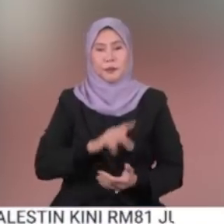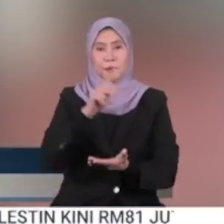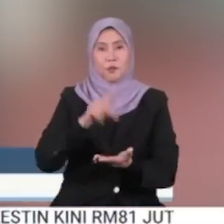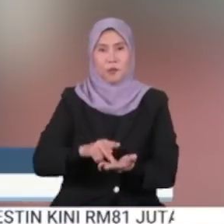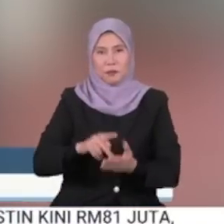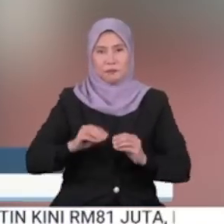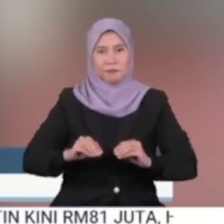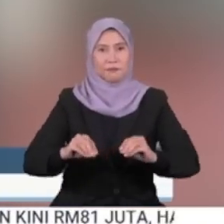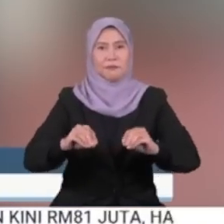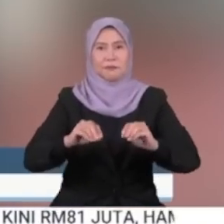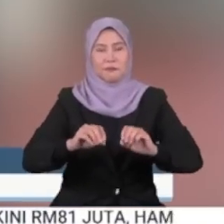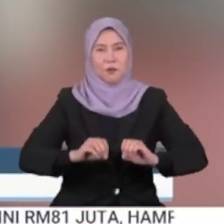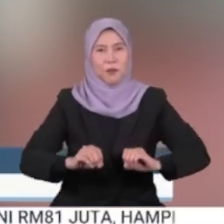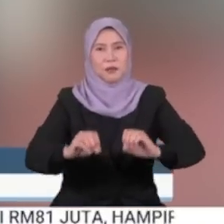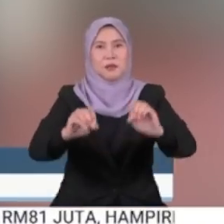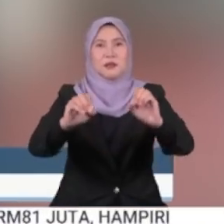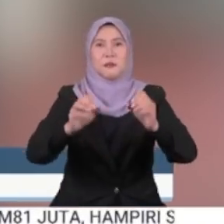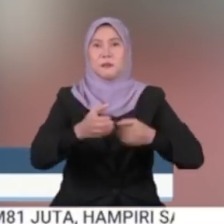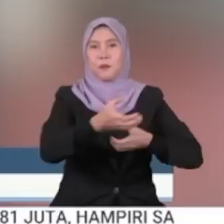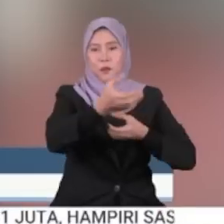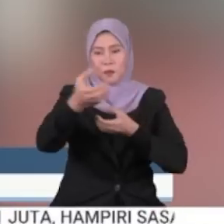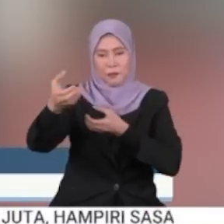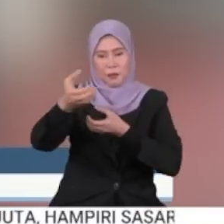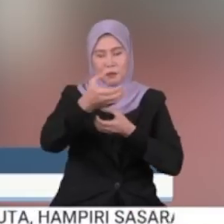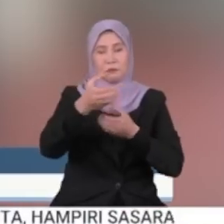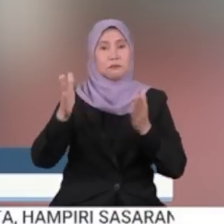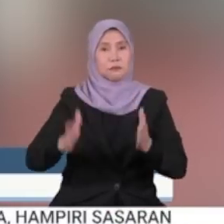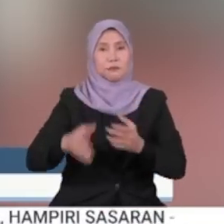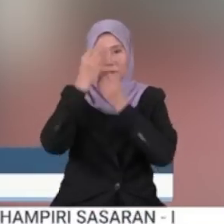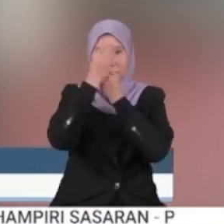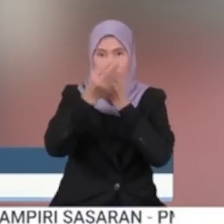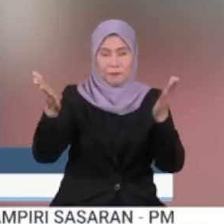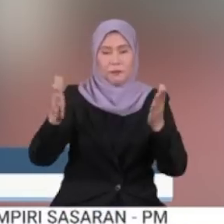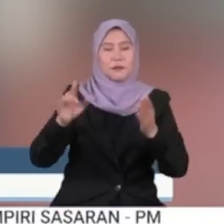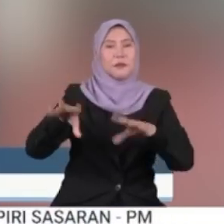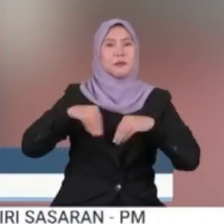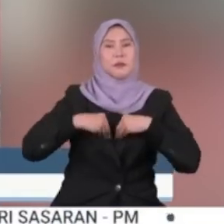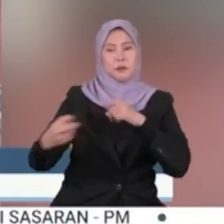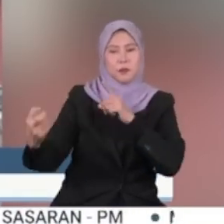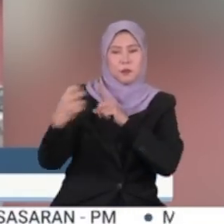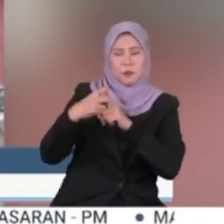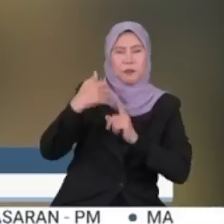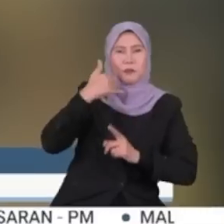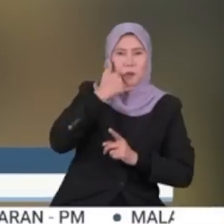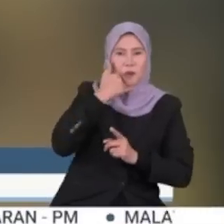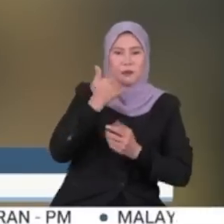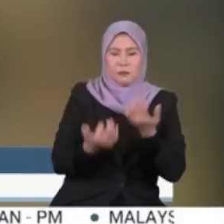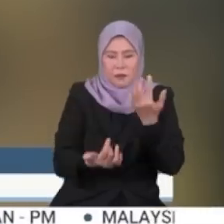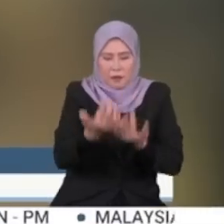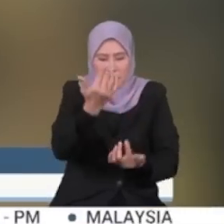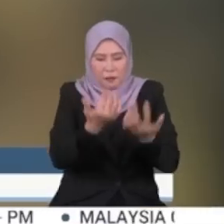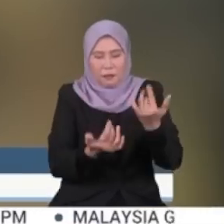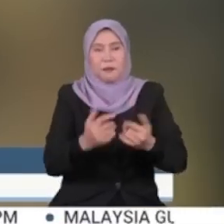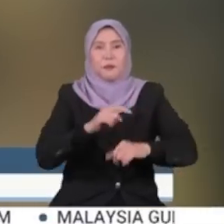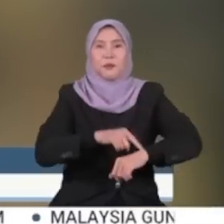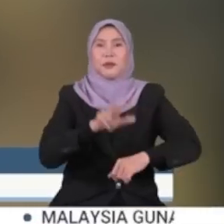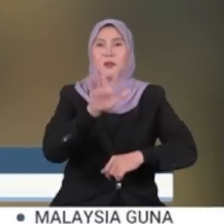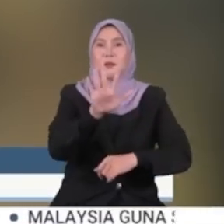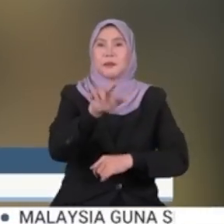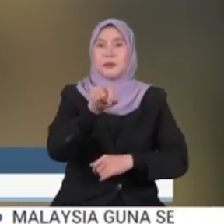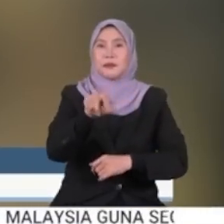Pusat Gerakan Operasi Bomba Sarawak dalam kenyataan memaklumkan pihak bomba menerima panggilan berhubung kebakaran itu